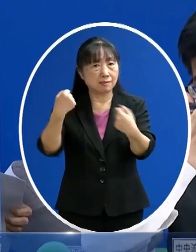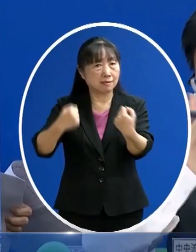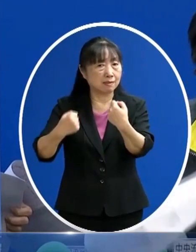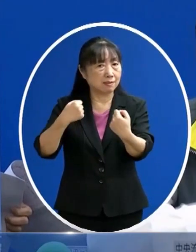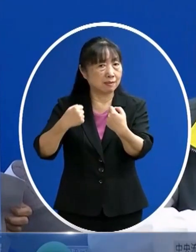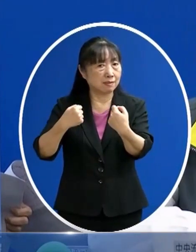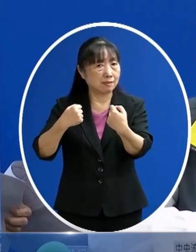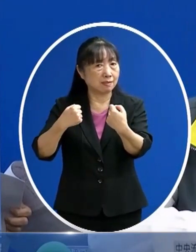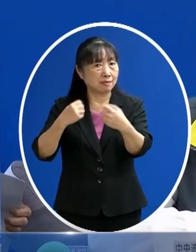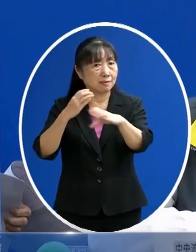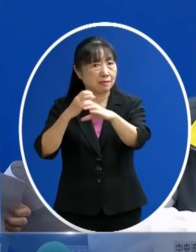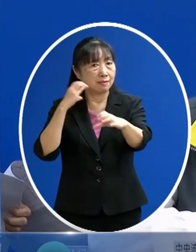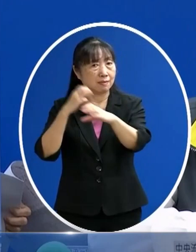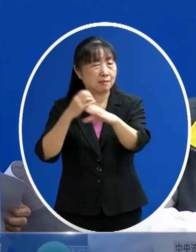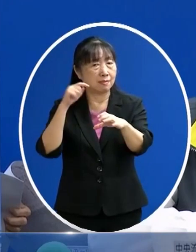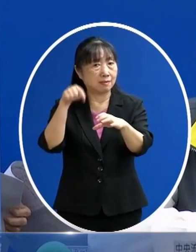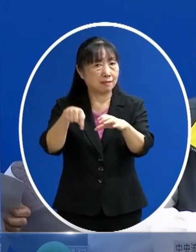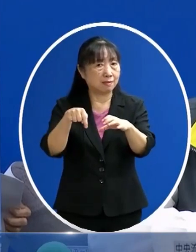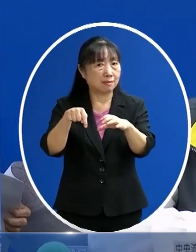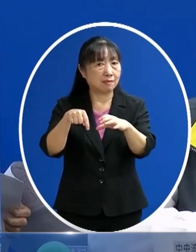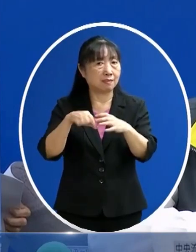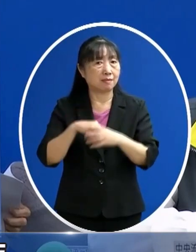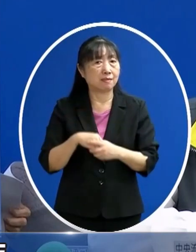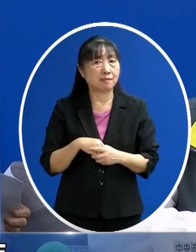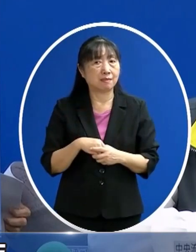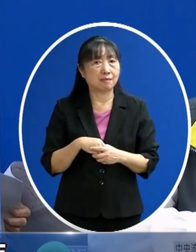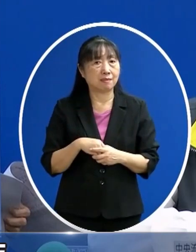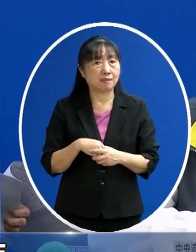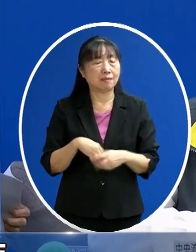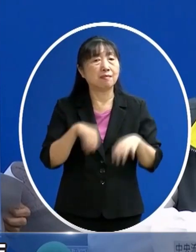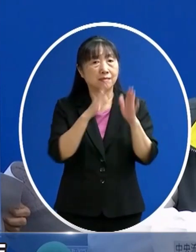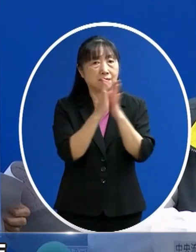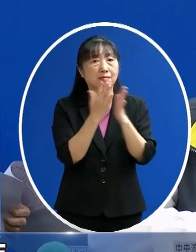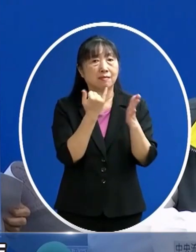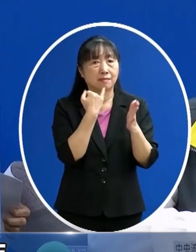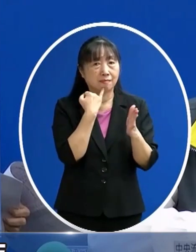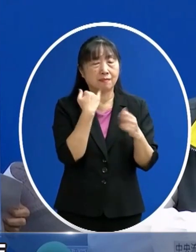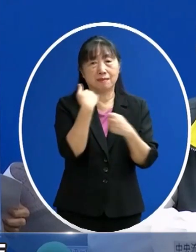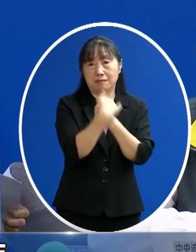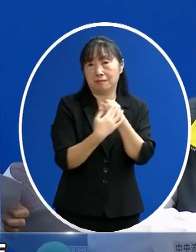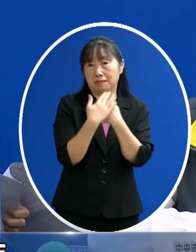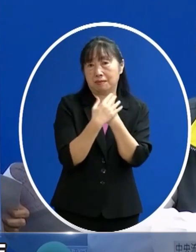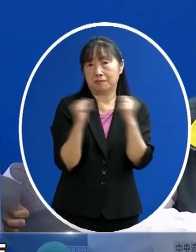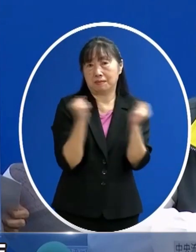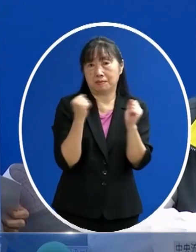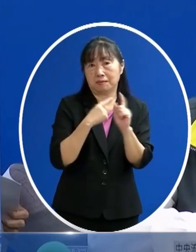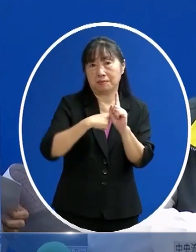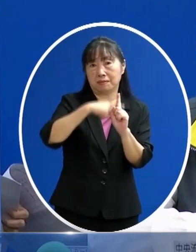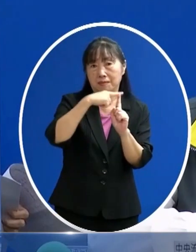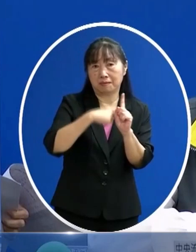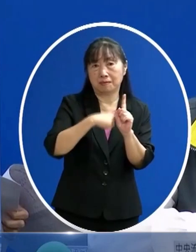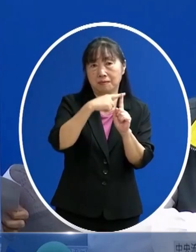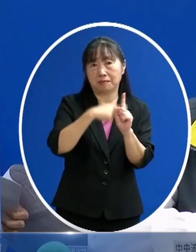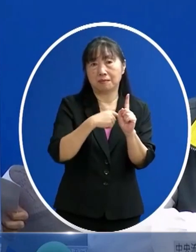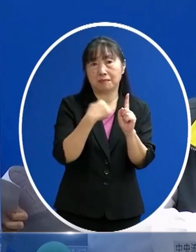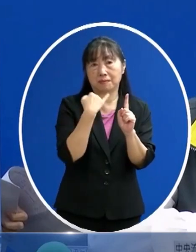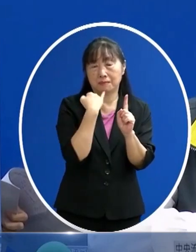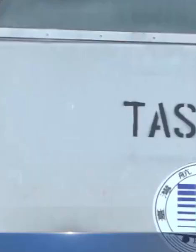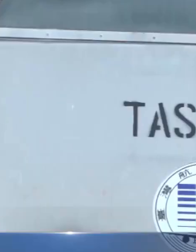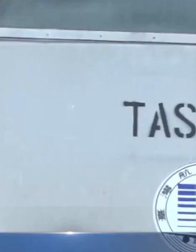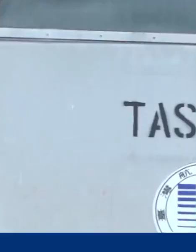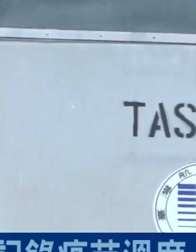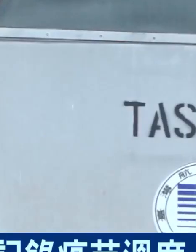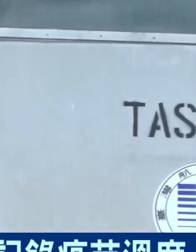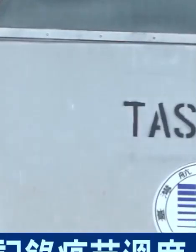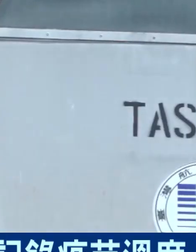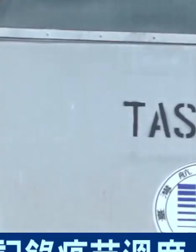的汽车的运输的过程当中，可以维持一定的冷藏的温度，所以这并没有任何的问题。